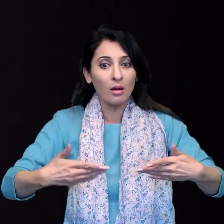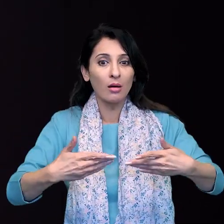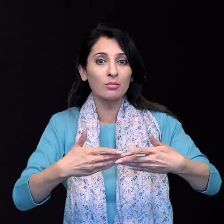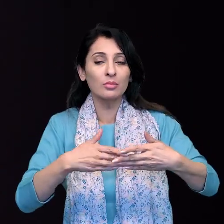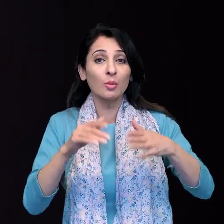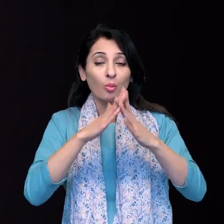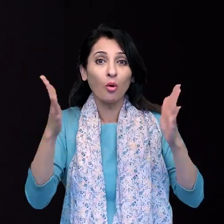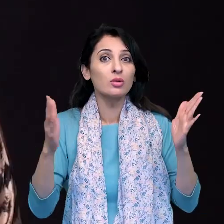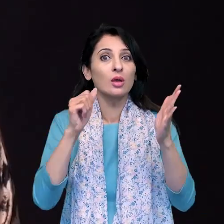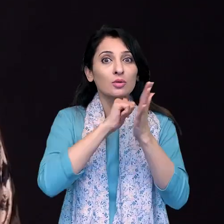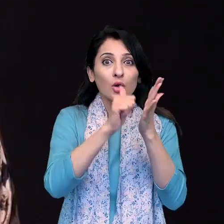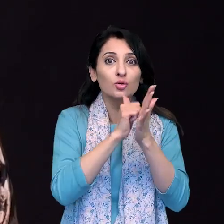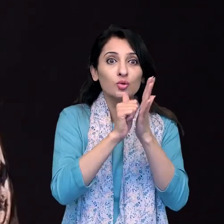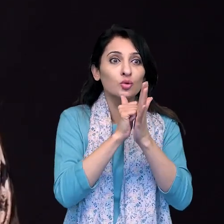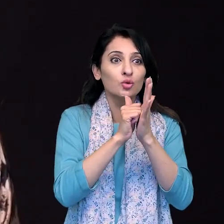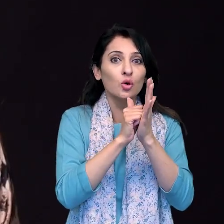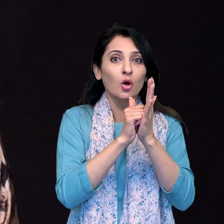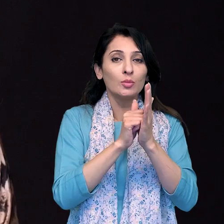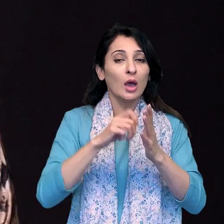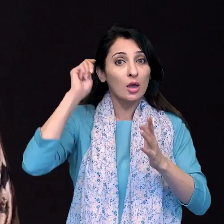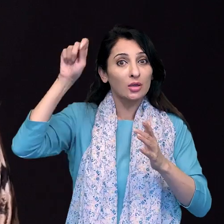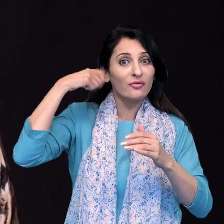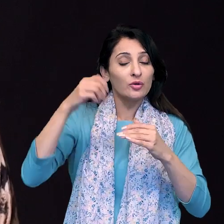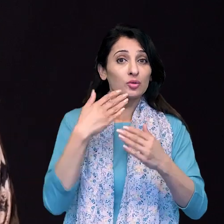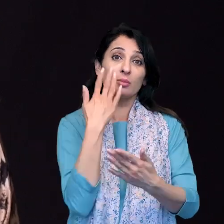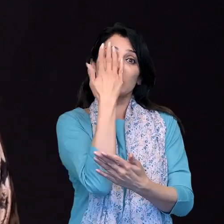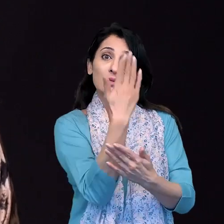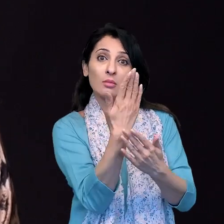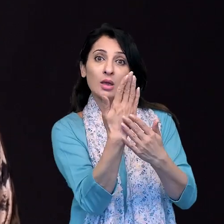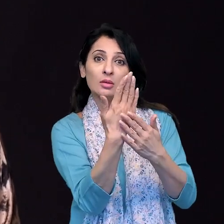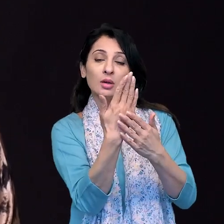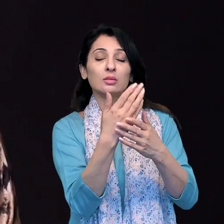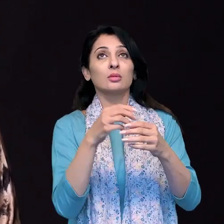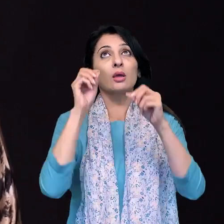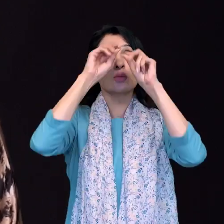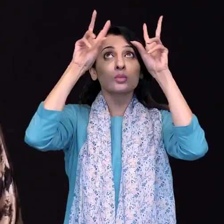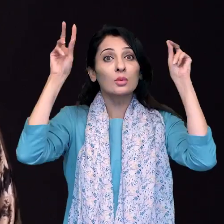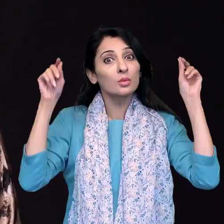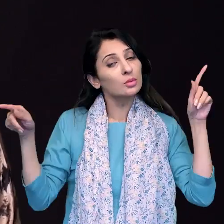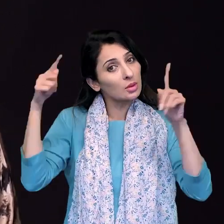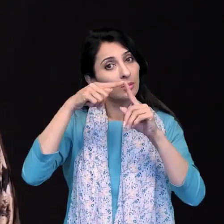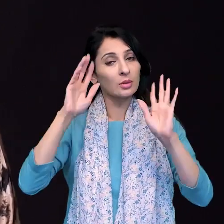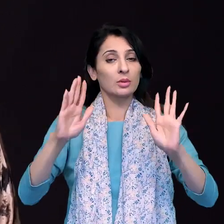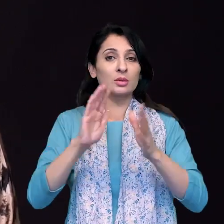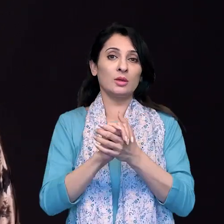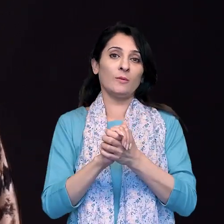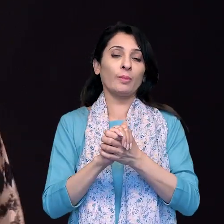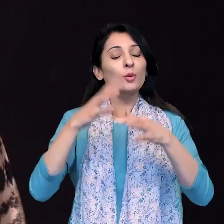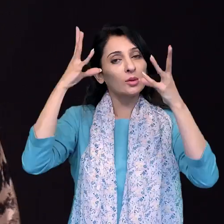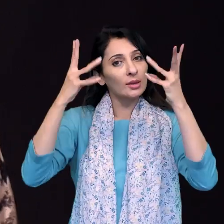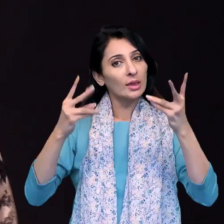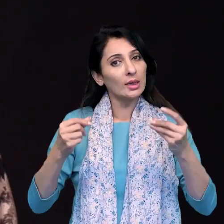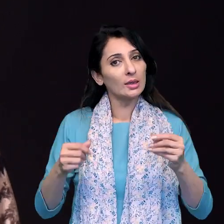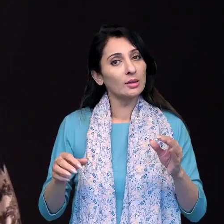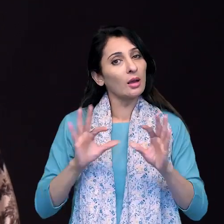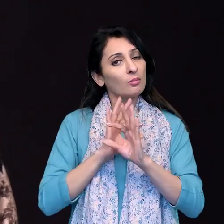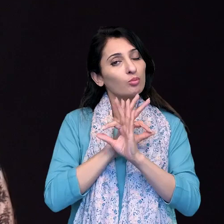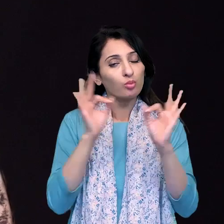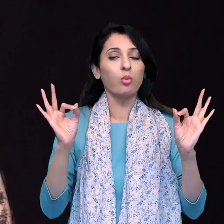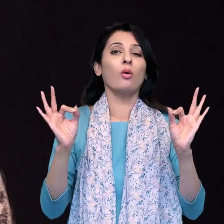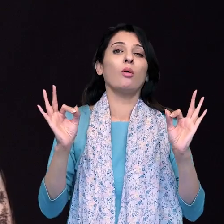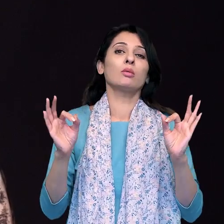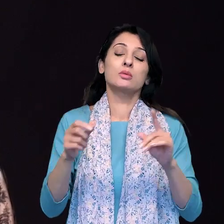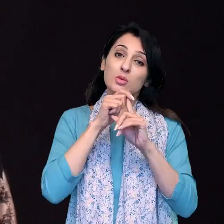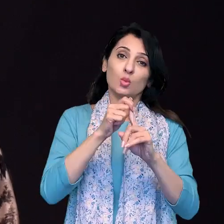रिलेटेड टू एस्ट्रोलॉजी। सो दिस इज ऑल डेटा, दिस इज ऑल आर्टिफिशियल इंटेलिजेंस। सो बैकबोन ऑफ